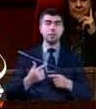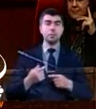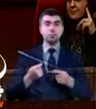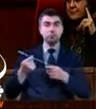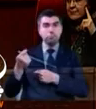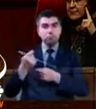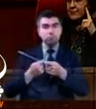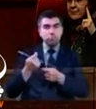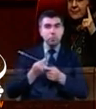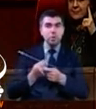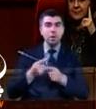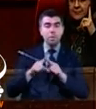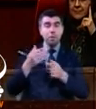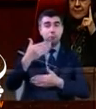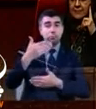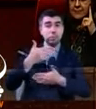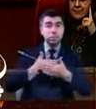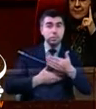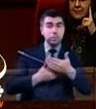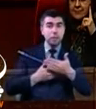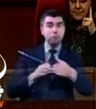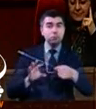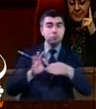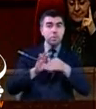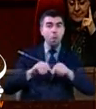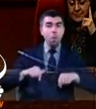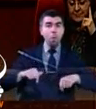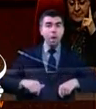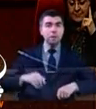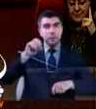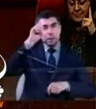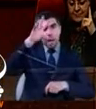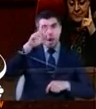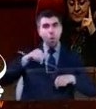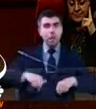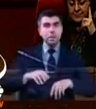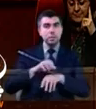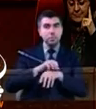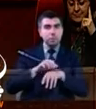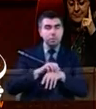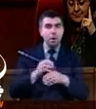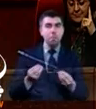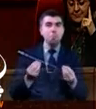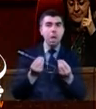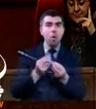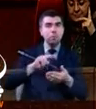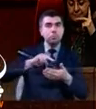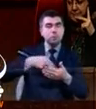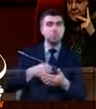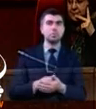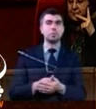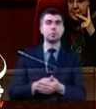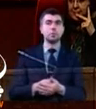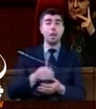القضيه ديال المنشور الوزاري المشترك ما بين وزير الداخليه ووزير الطاقه ووزير الحكمه، وكلها كانت تروم